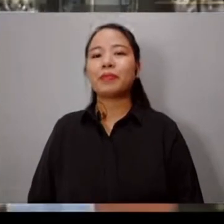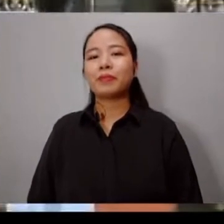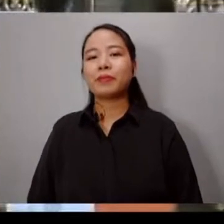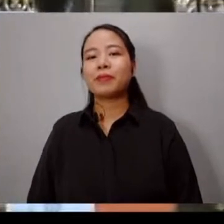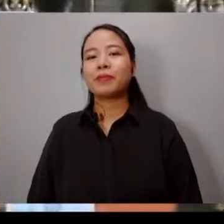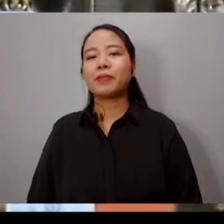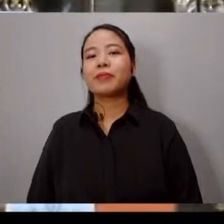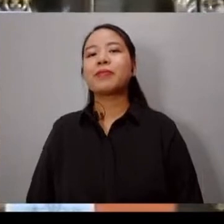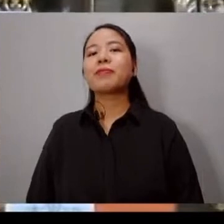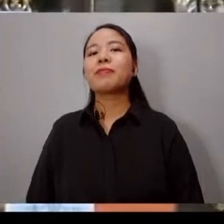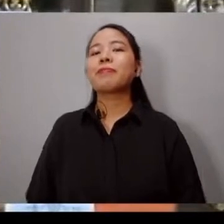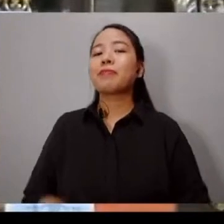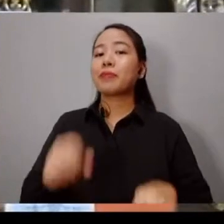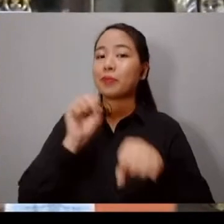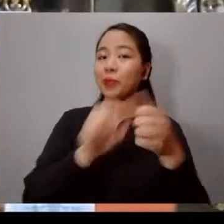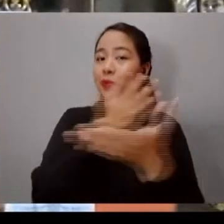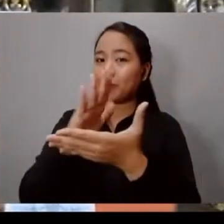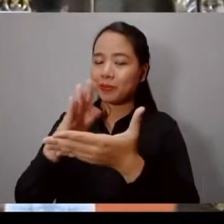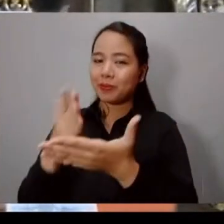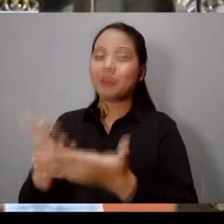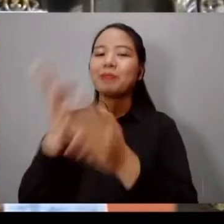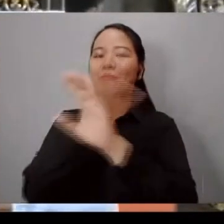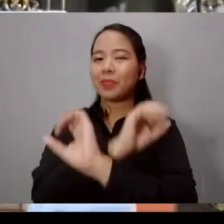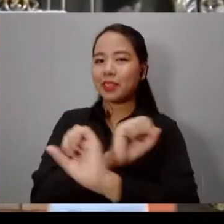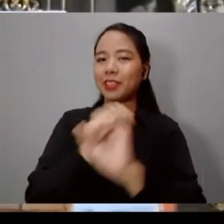Upang pagsaluhan ang